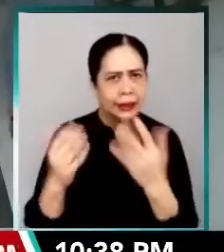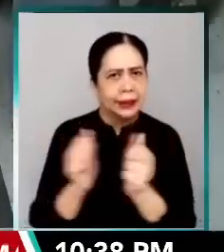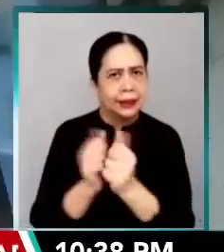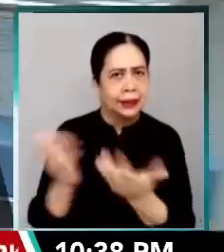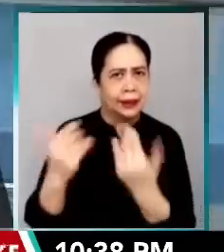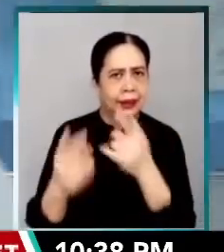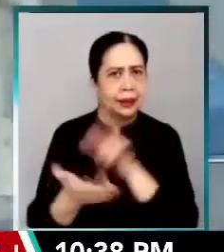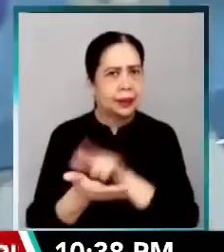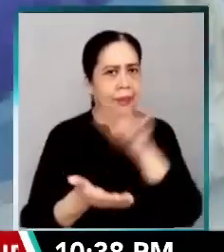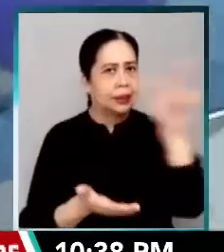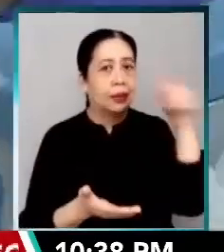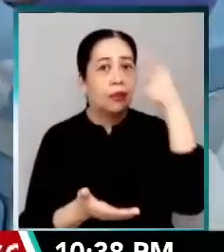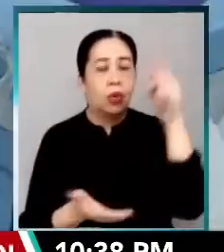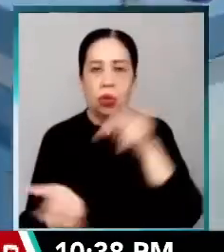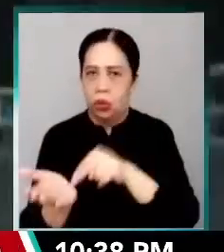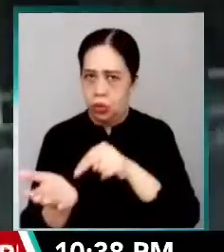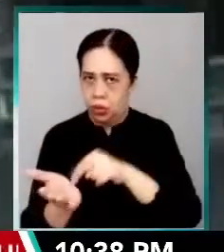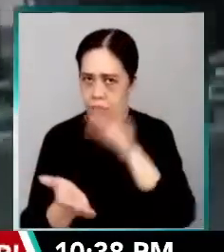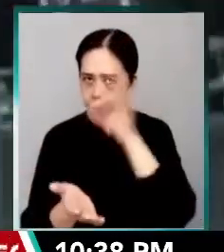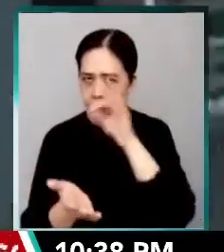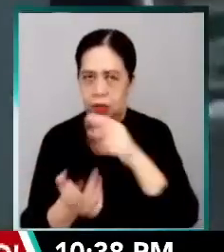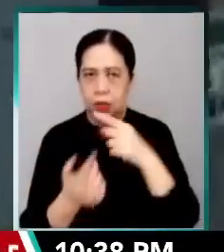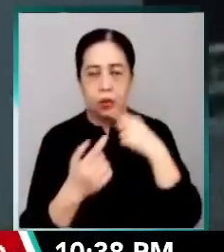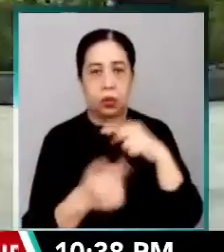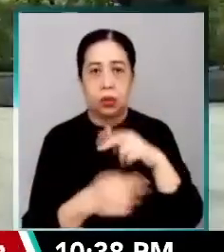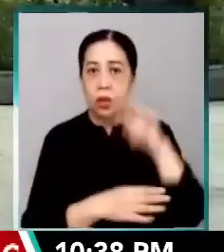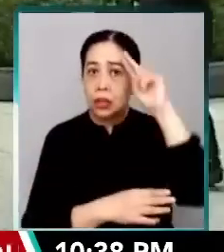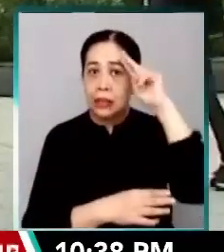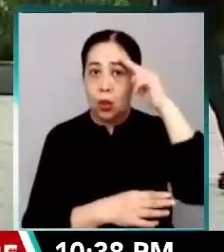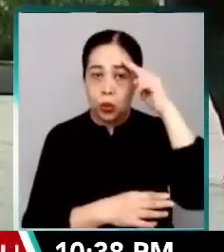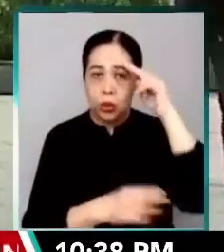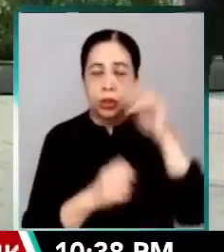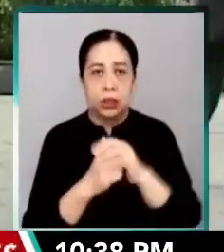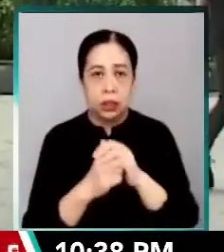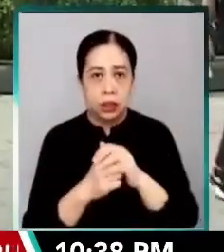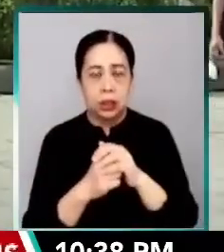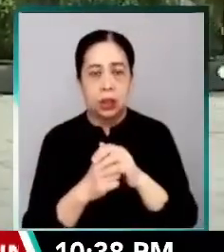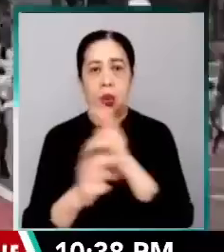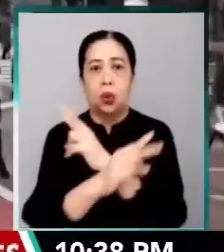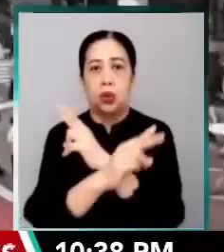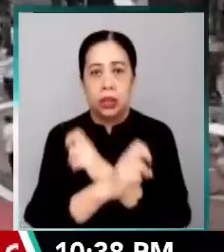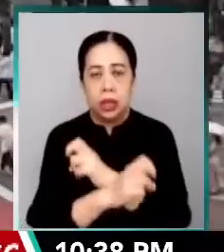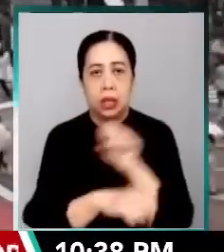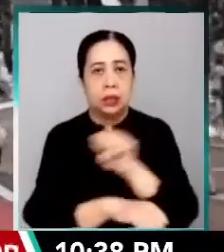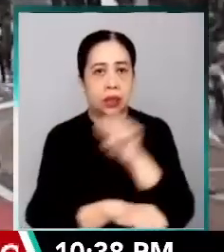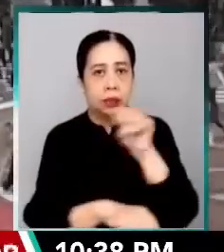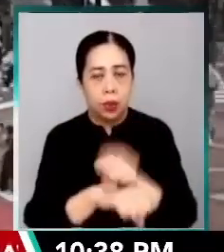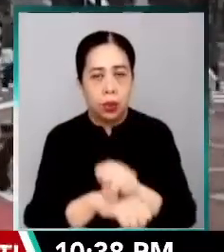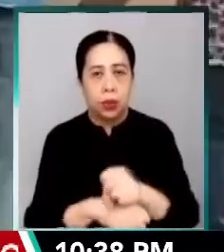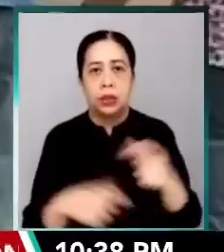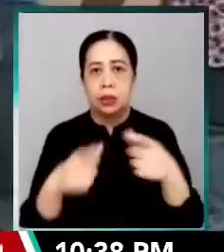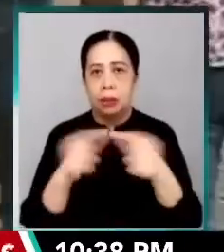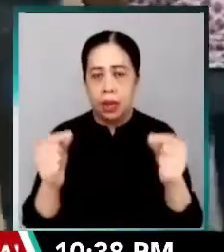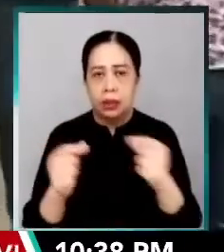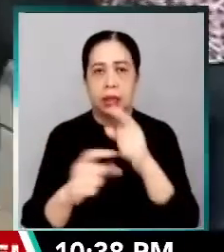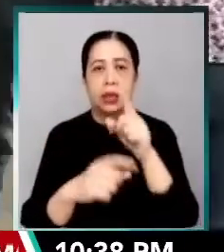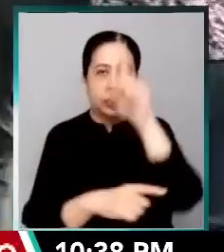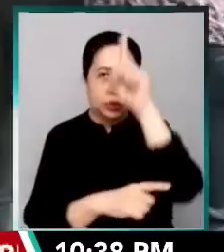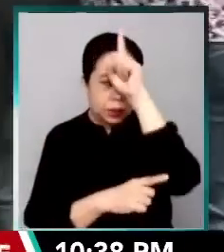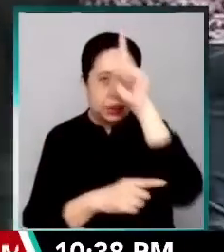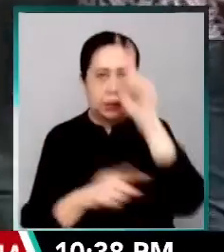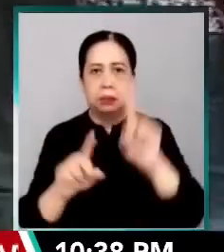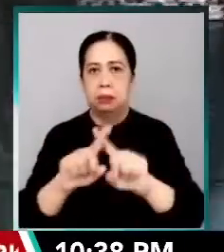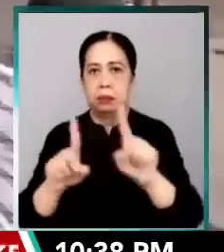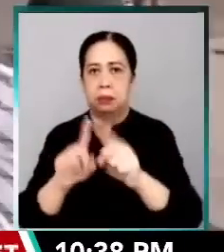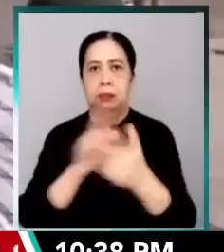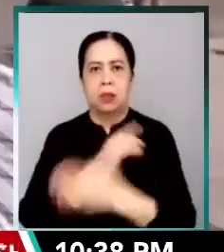mga nurse. Nagsabi na raw ang Saudi Arabia, Austria, Singapore, Japan, Germany at iba pang bansa na kailangan